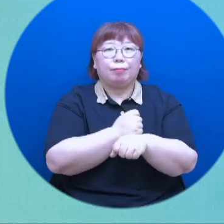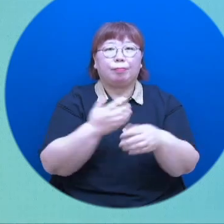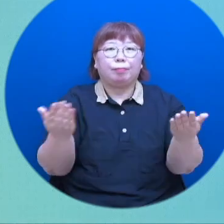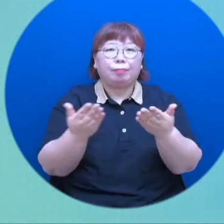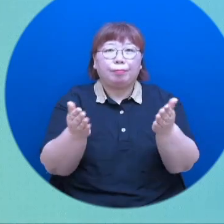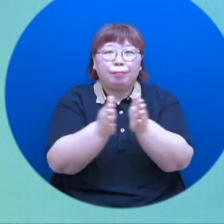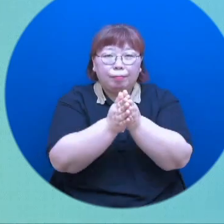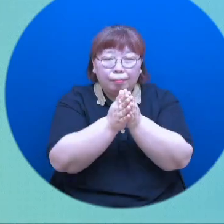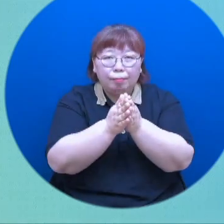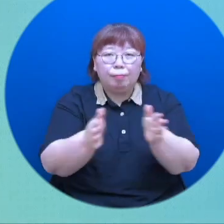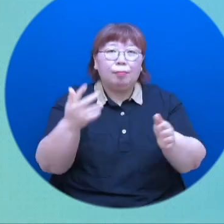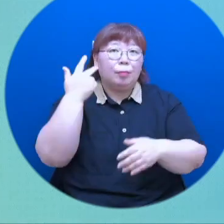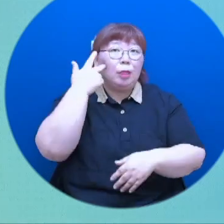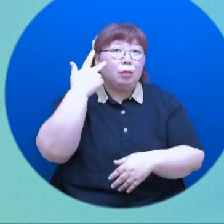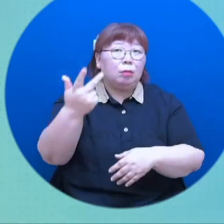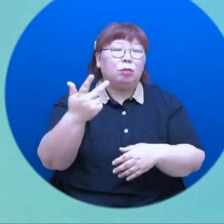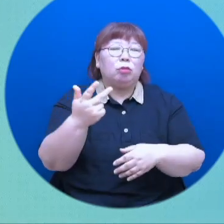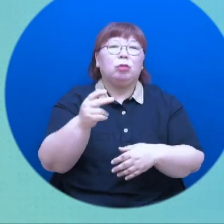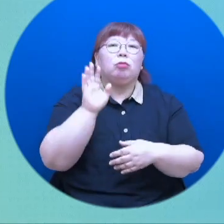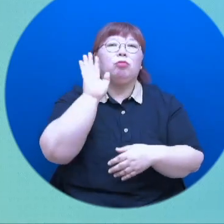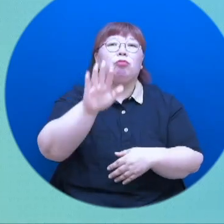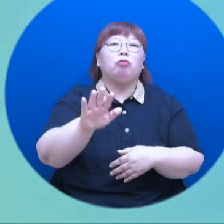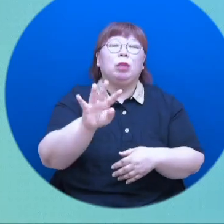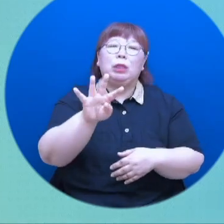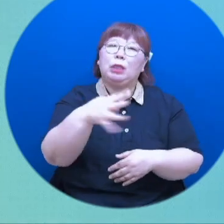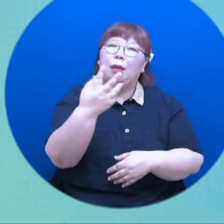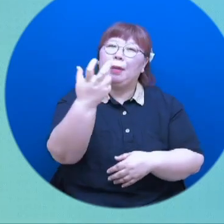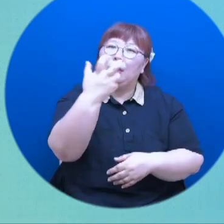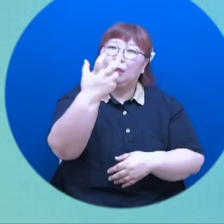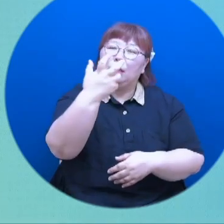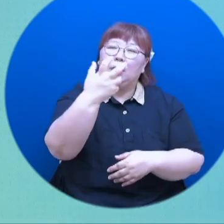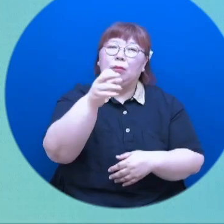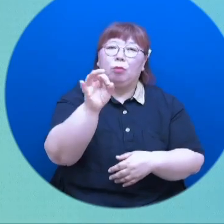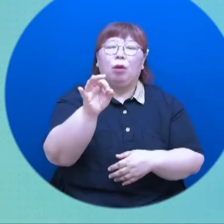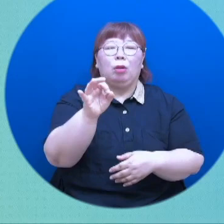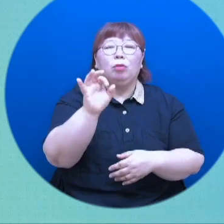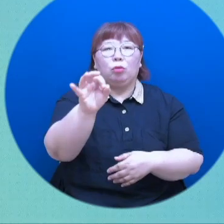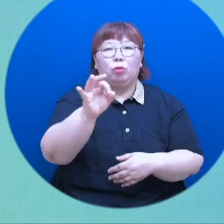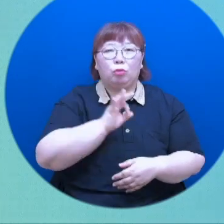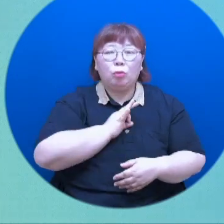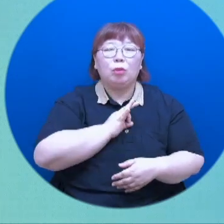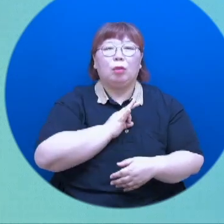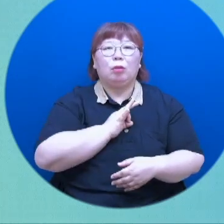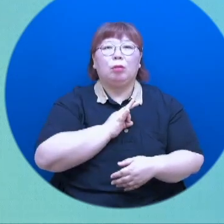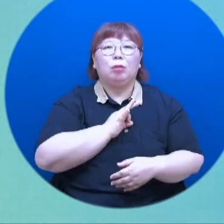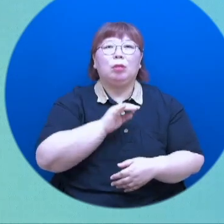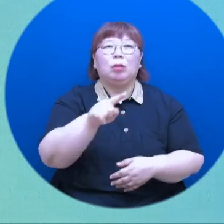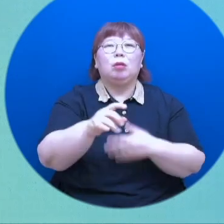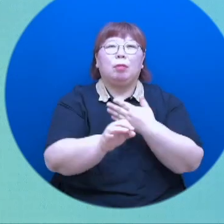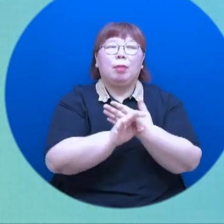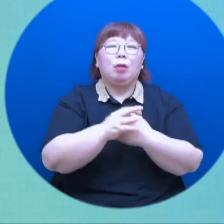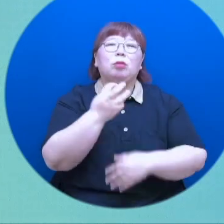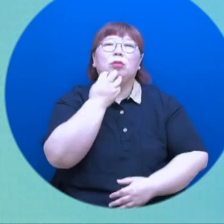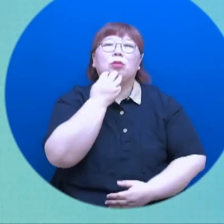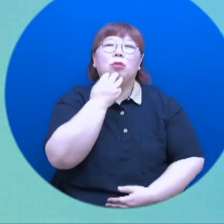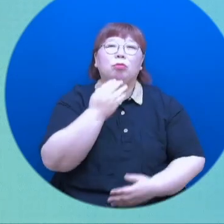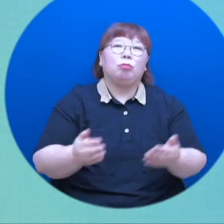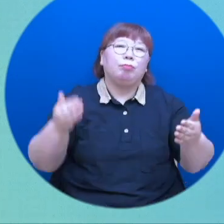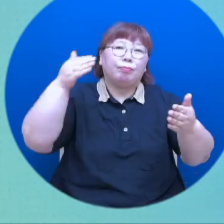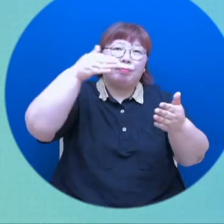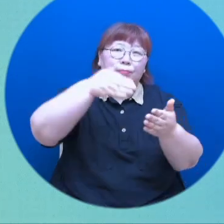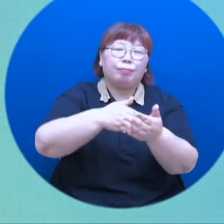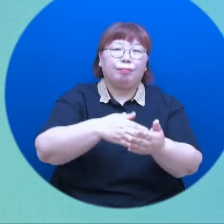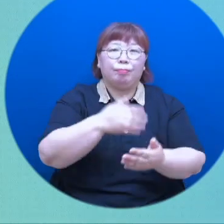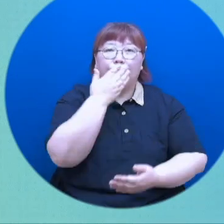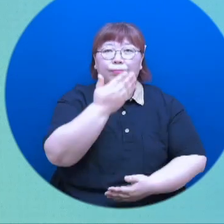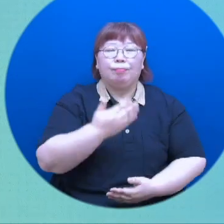시켜 일주일 하고 난 이후에 470원을 주면서 이것 가지면 서울날 차비는 넉넉히